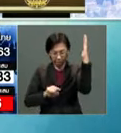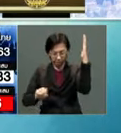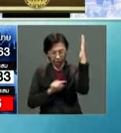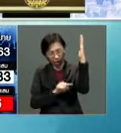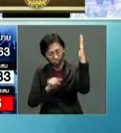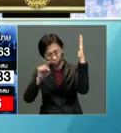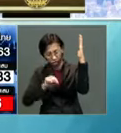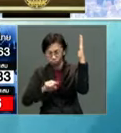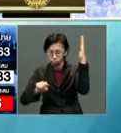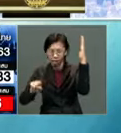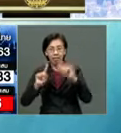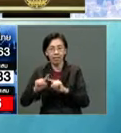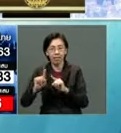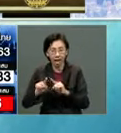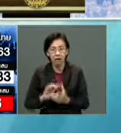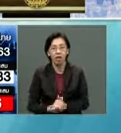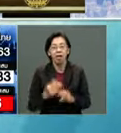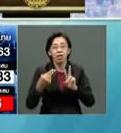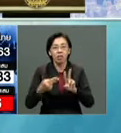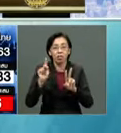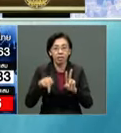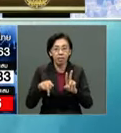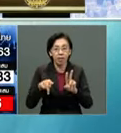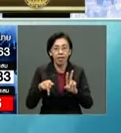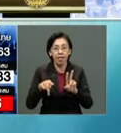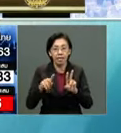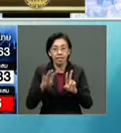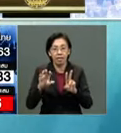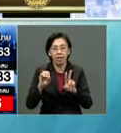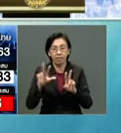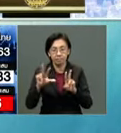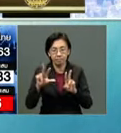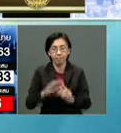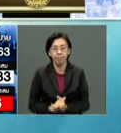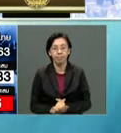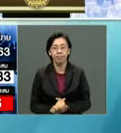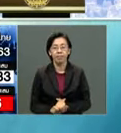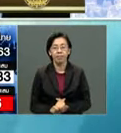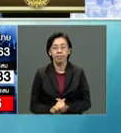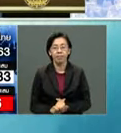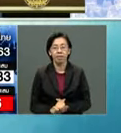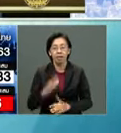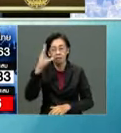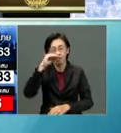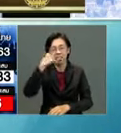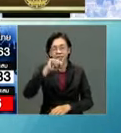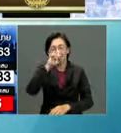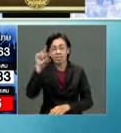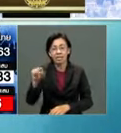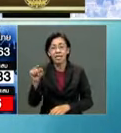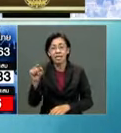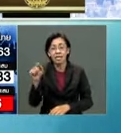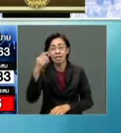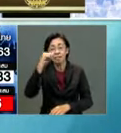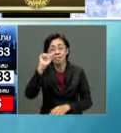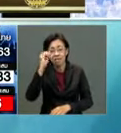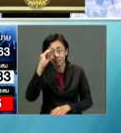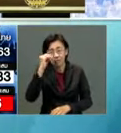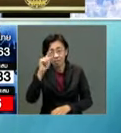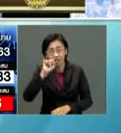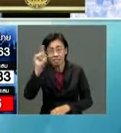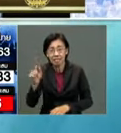ห็นยอดสะสมถึง 21,453 อันนี้ก็จะเอาขึ้นไปแล้วก็เคอร์ฟิวก็ยังมีคนทำผิดอยู่นะครับยังซ้ำ